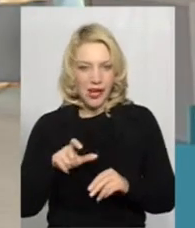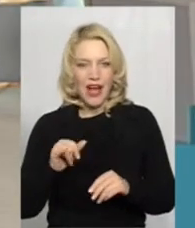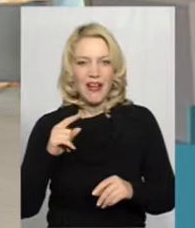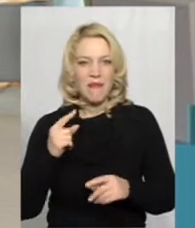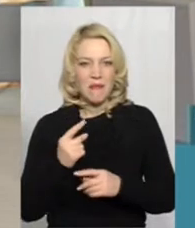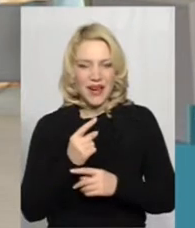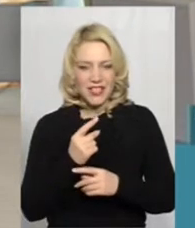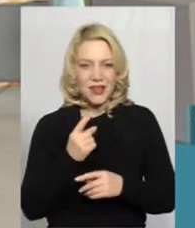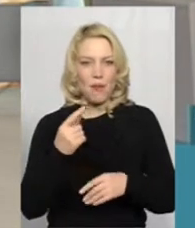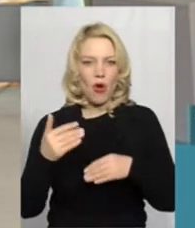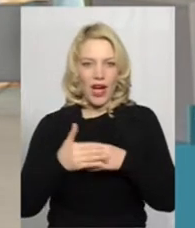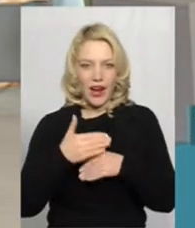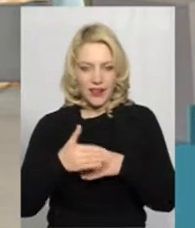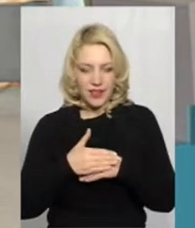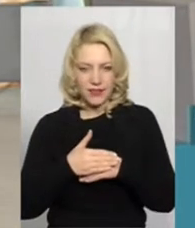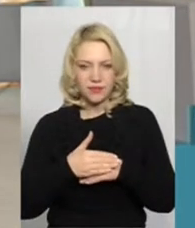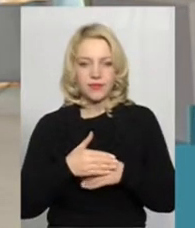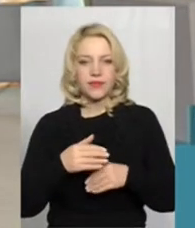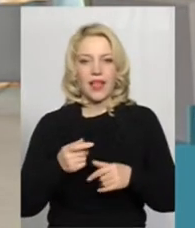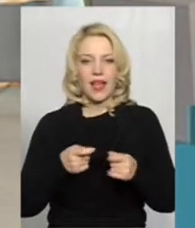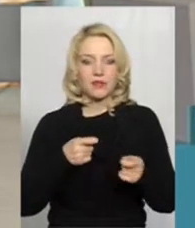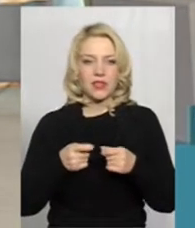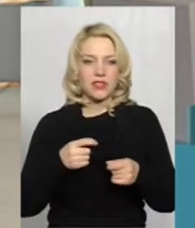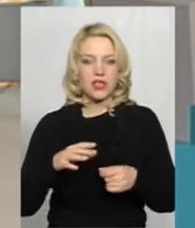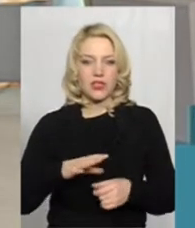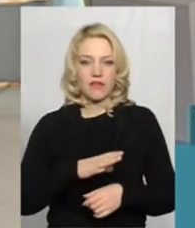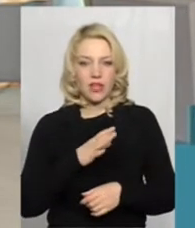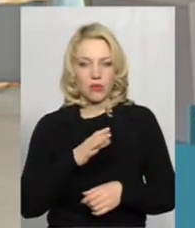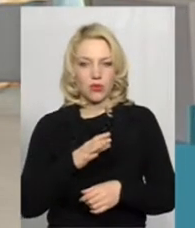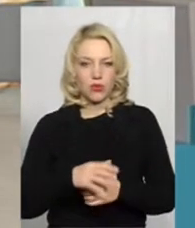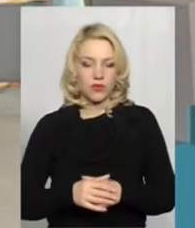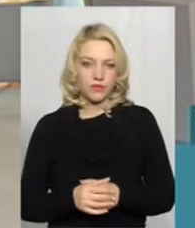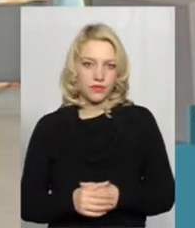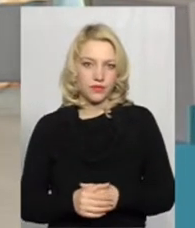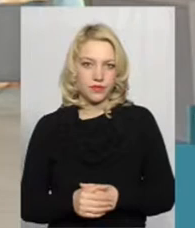перше покарання адміністративне було